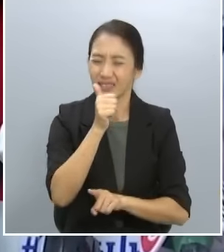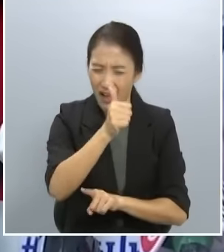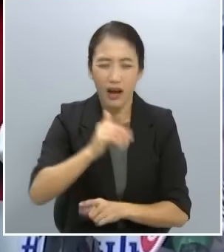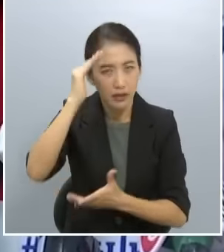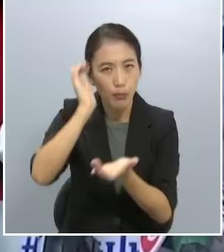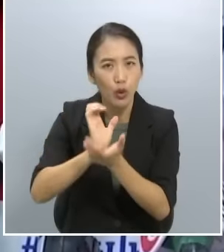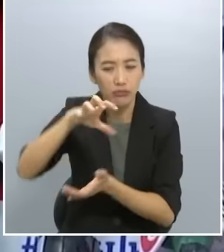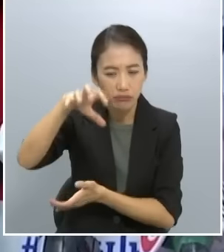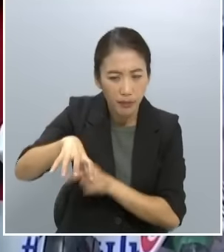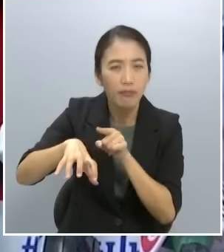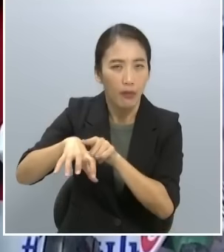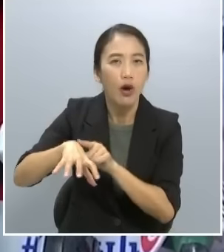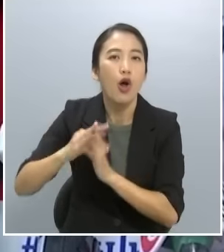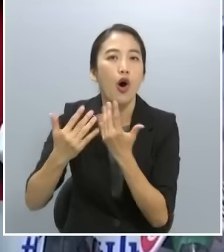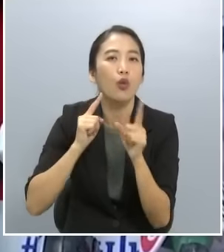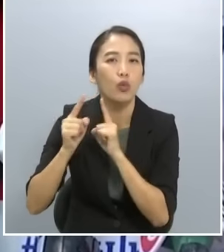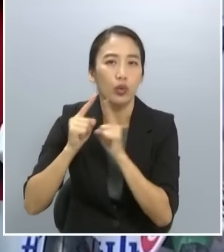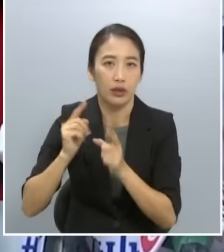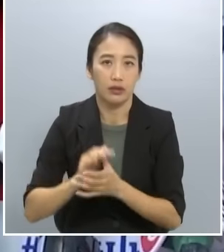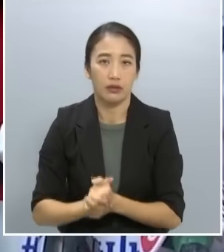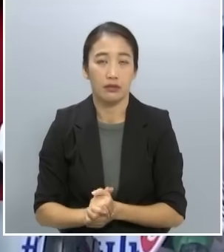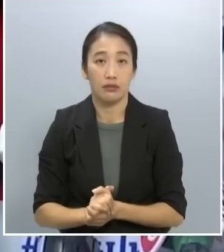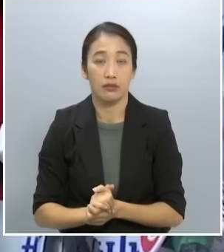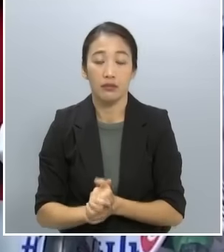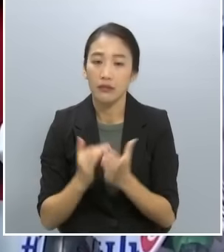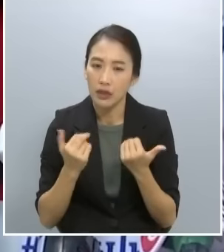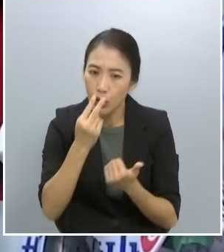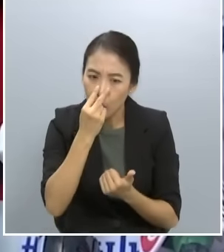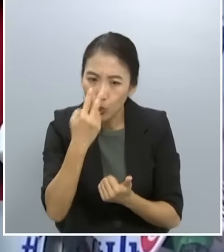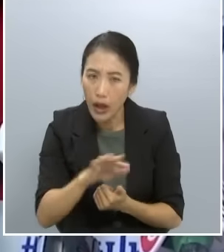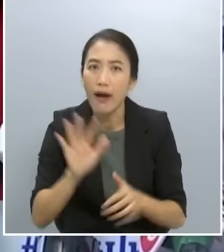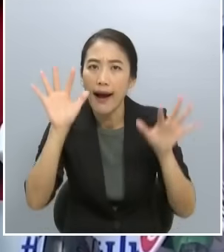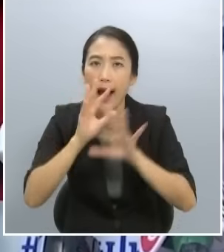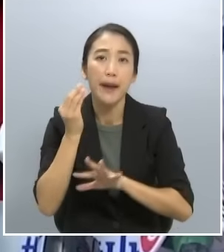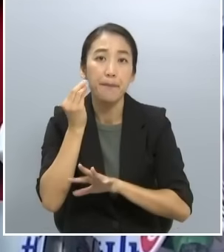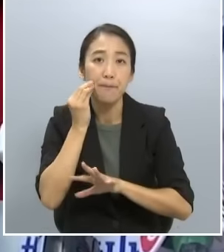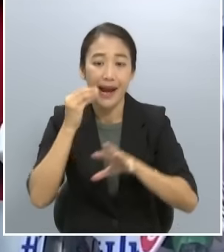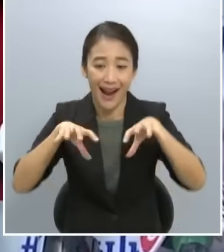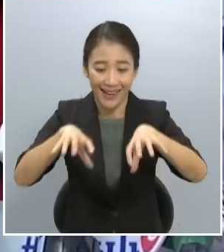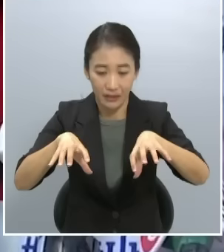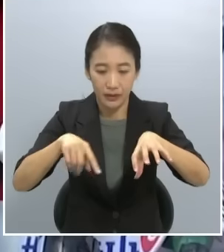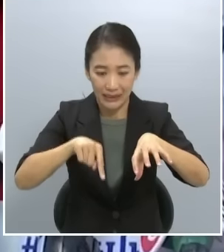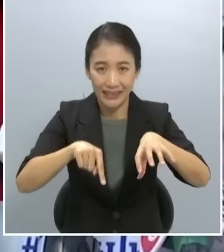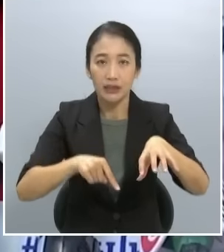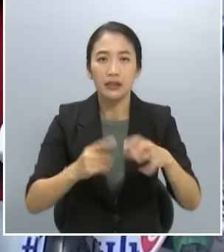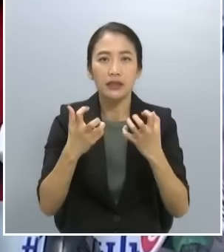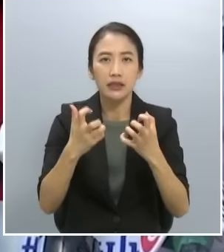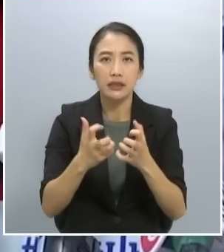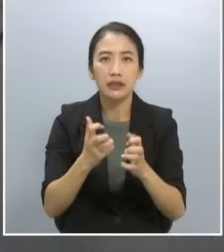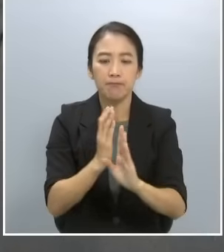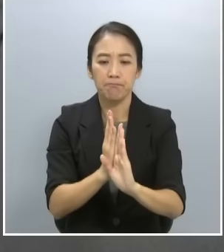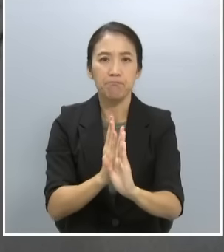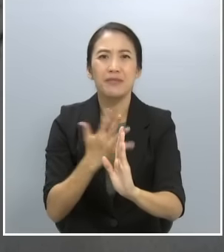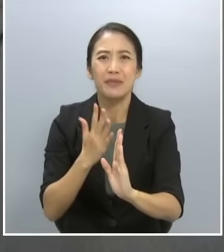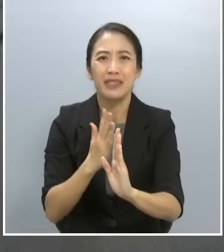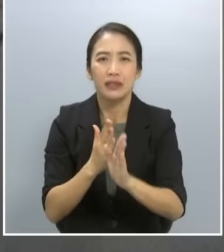ทางนึงเท่าที่ดูก็คือเหมือนเขาไม่ทำรั้วนะคะพี่หนุ่มคือใช้สแลนกั้นเฉย แล้วข้างหลังมันจกกระปกม